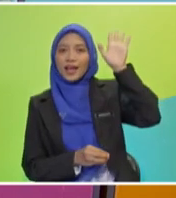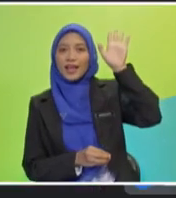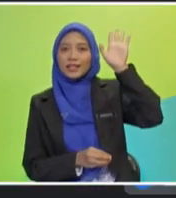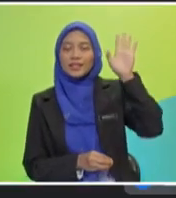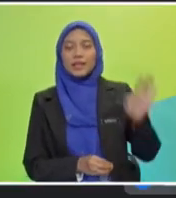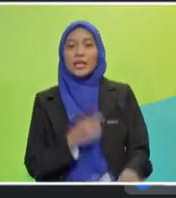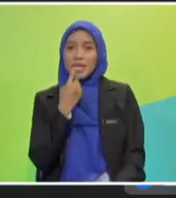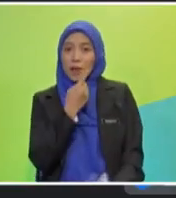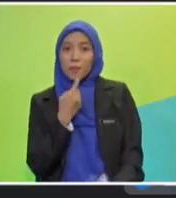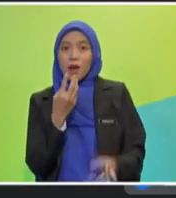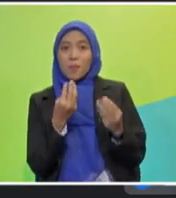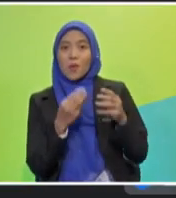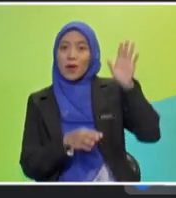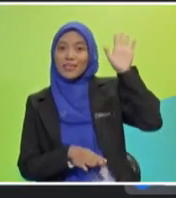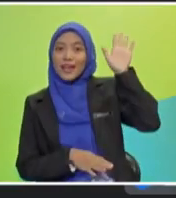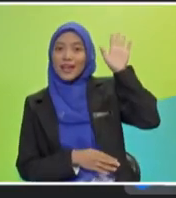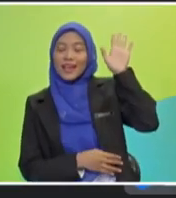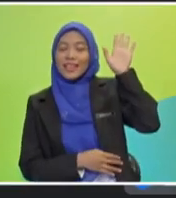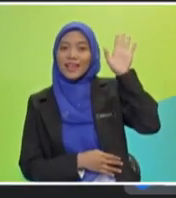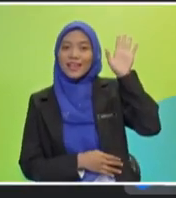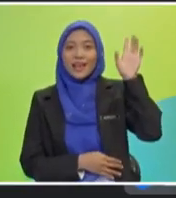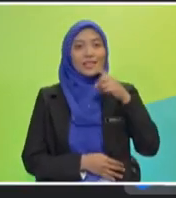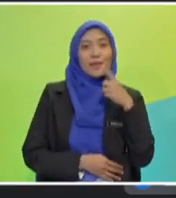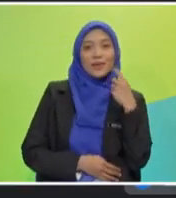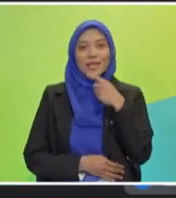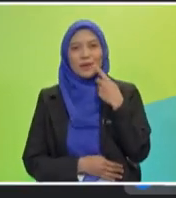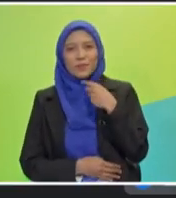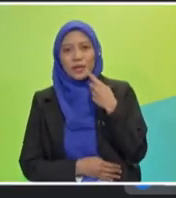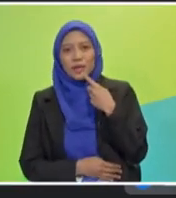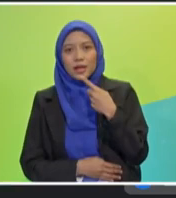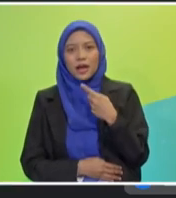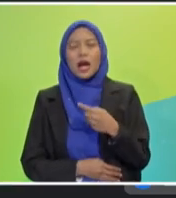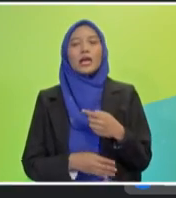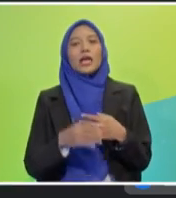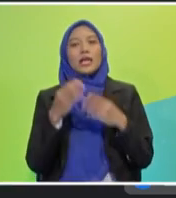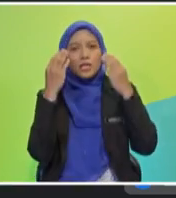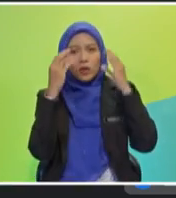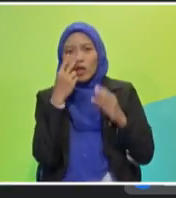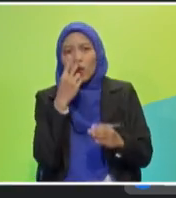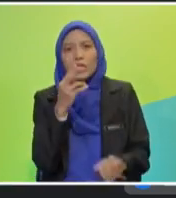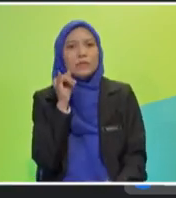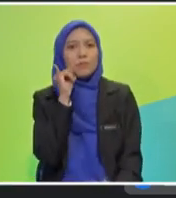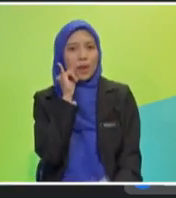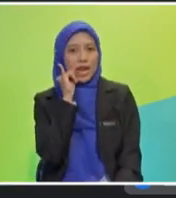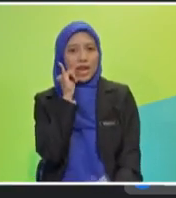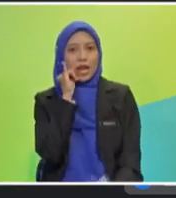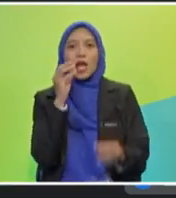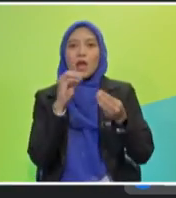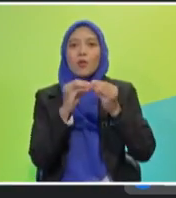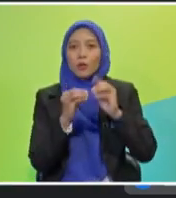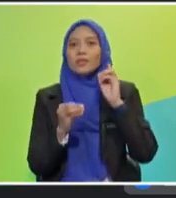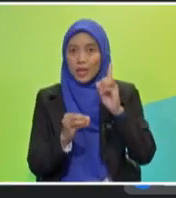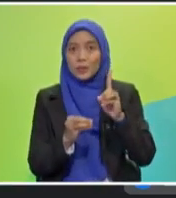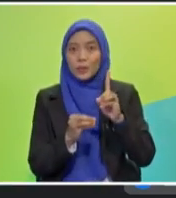tangan. Siapa nak jawab dulu? Siapa mahu mulakan dulu? Dua-dua angkat tangan. Tapi cikgu nampak Iman dahulu yang angkat tangan. Jadi kita mulakan